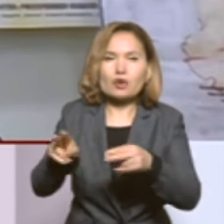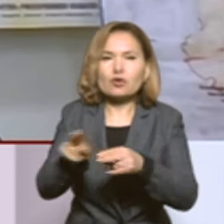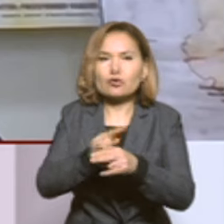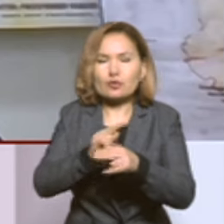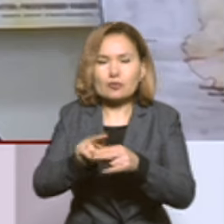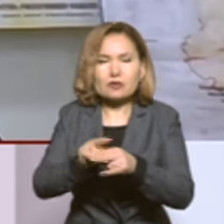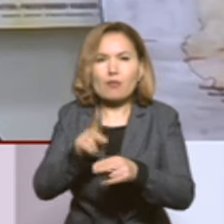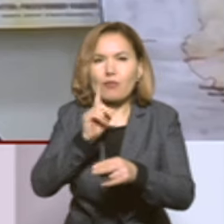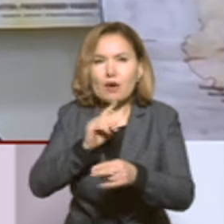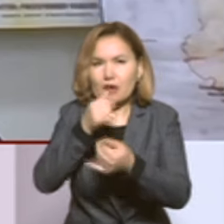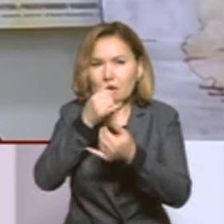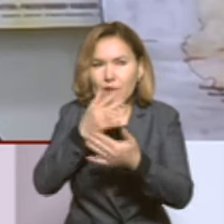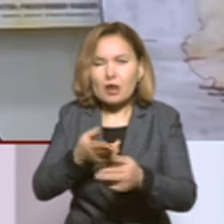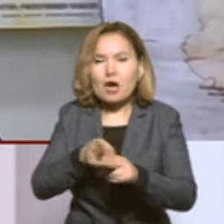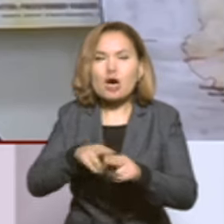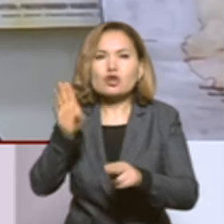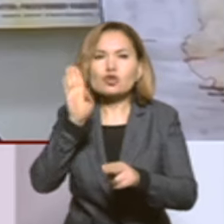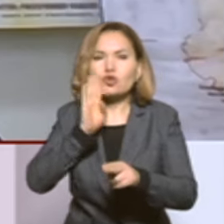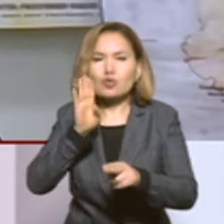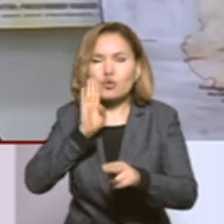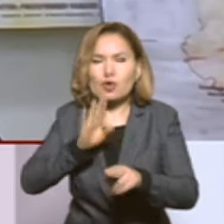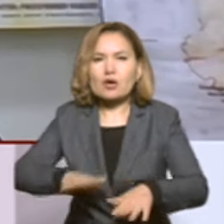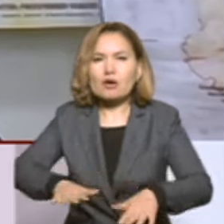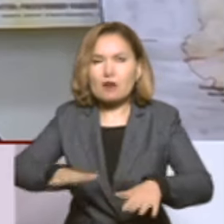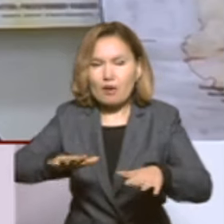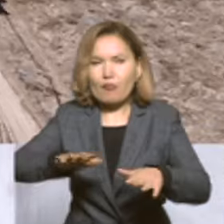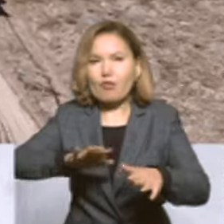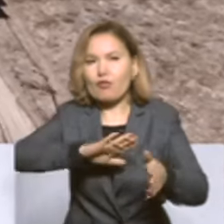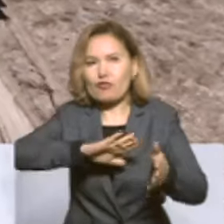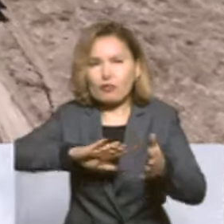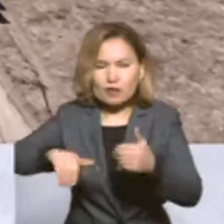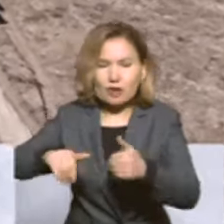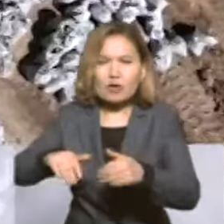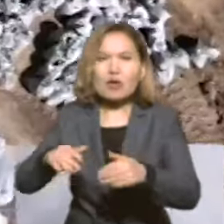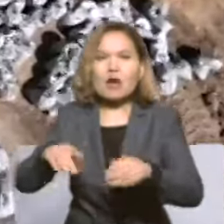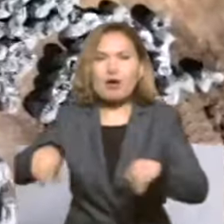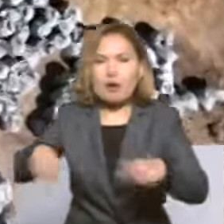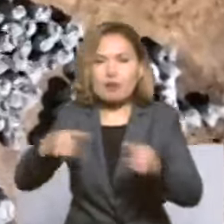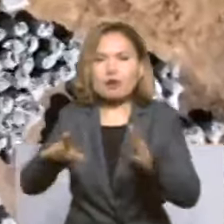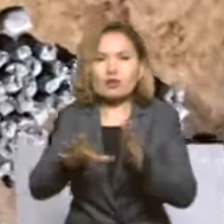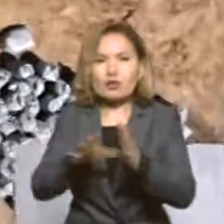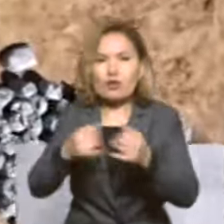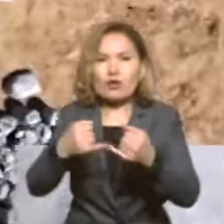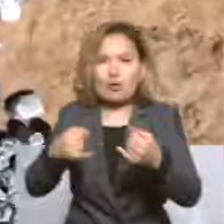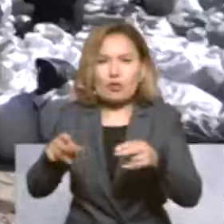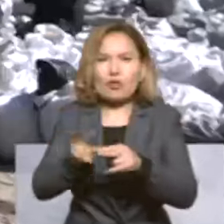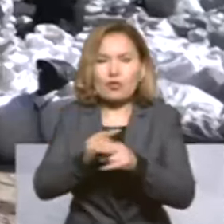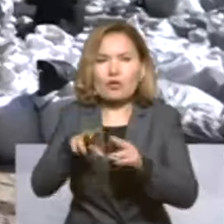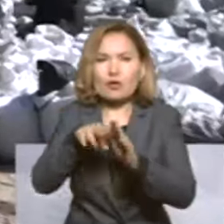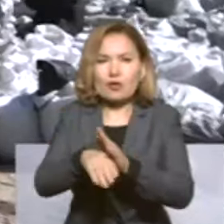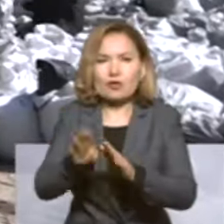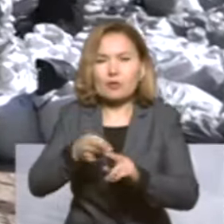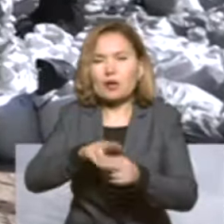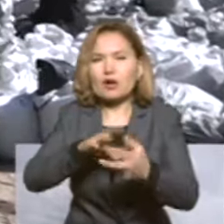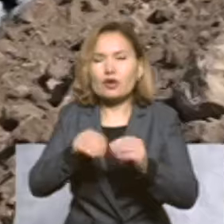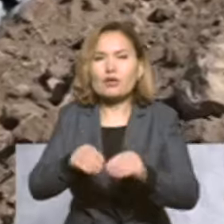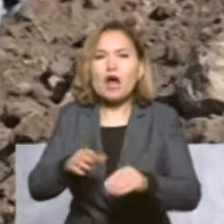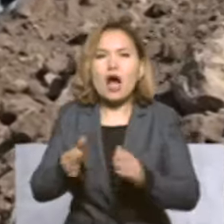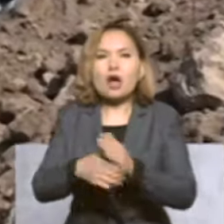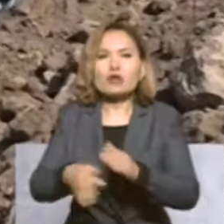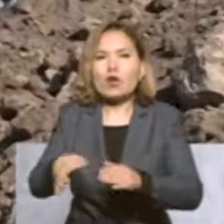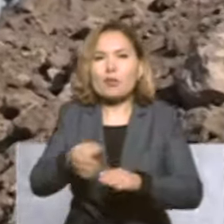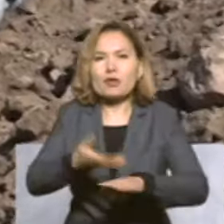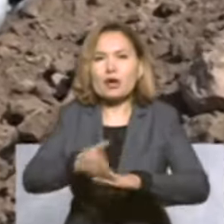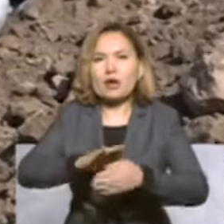қиындатуда. Су кеткеннен кейін жұмыс жалғастырылатын болады. Ал Атырау облысында жағдай күрделі. Облыстық төтенше